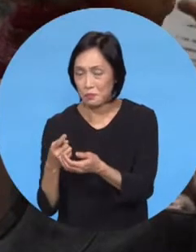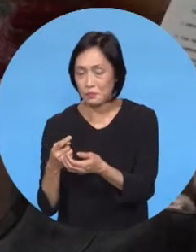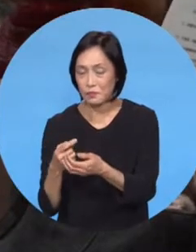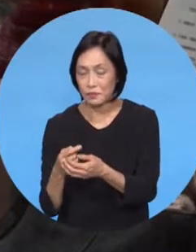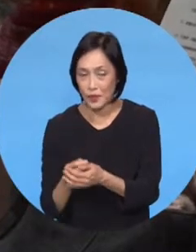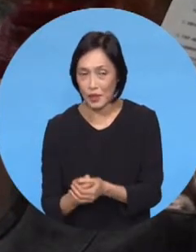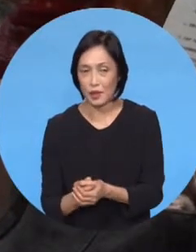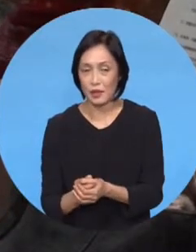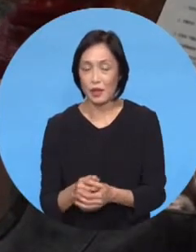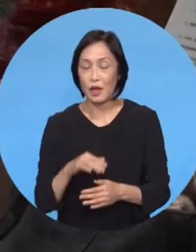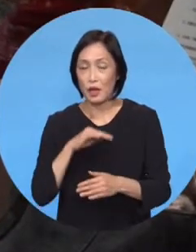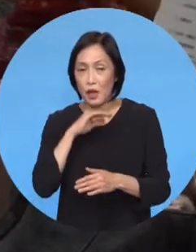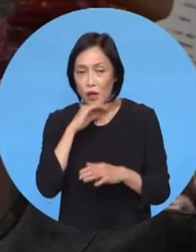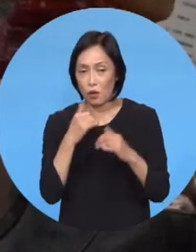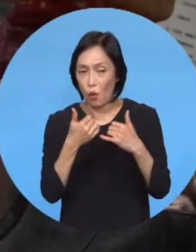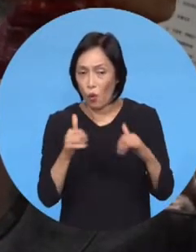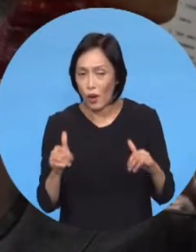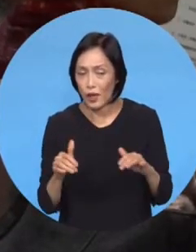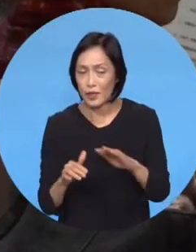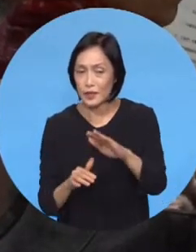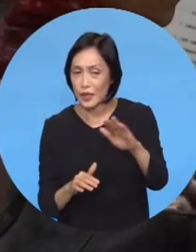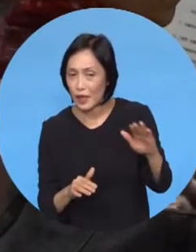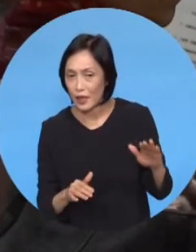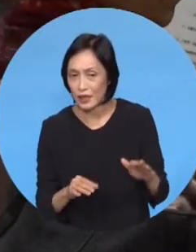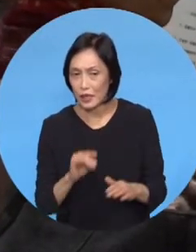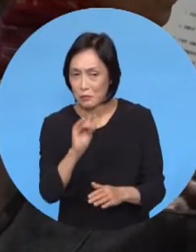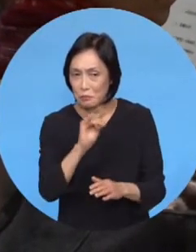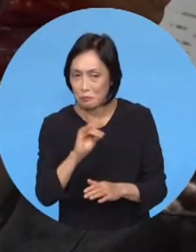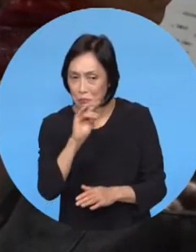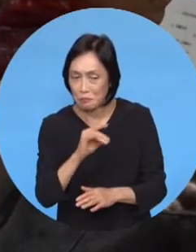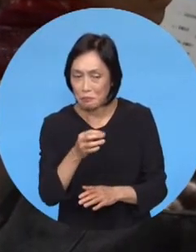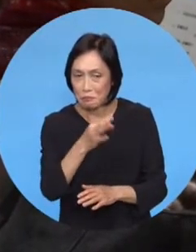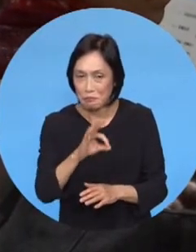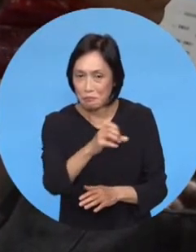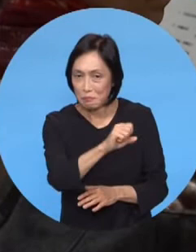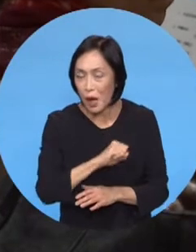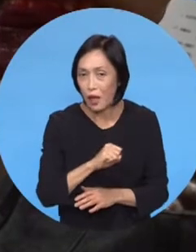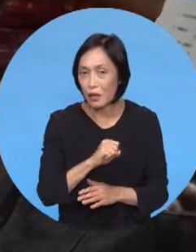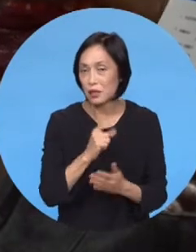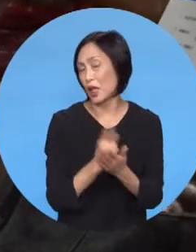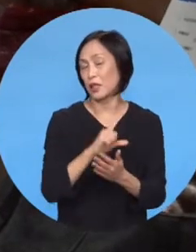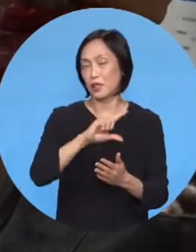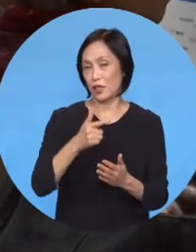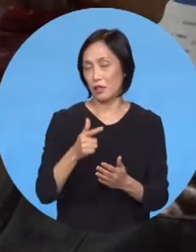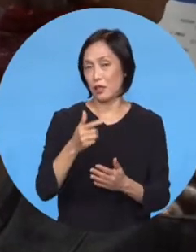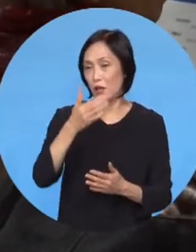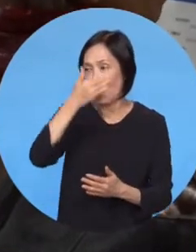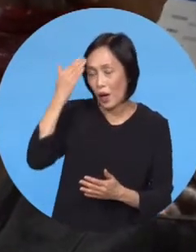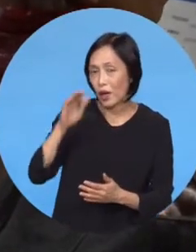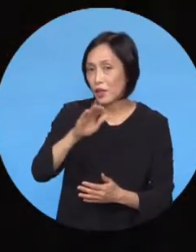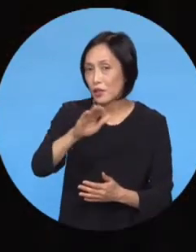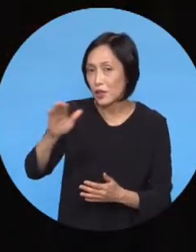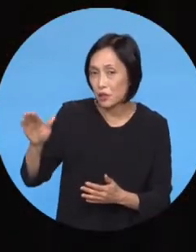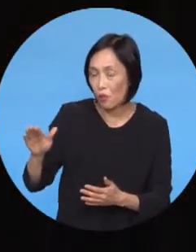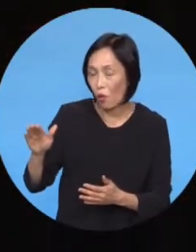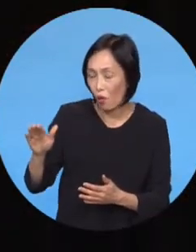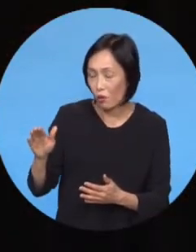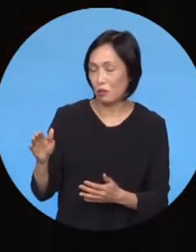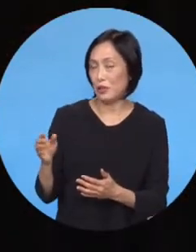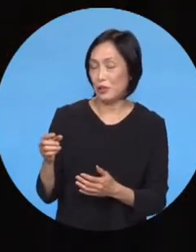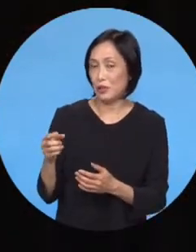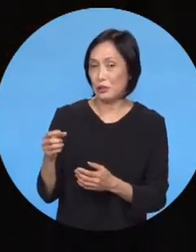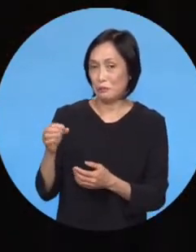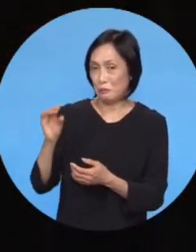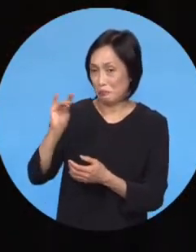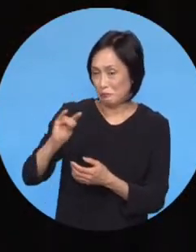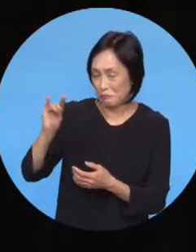ういった特殊詐欺っていうのはこう、お年寄りだけの問題じゃなくて、本当にこう若い世代も私含めてですね、